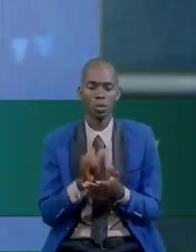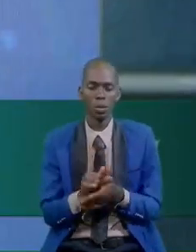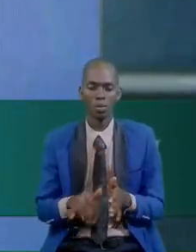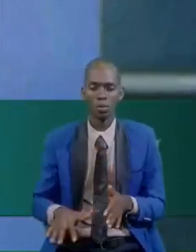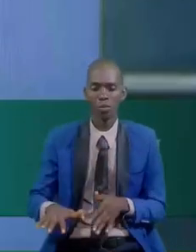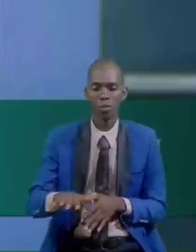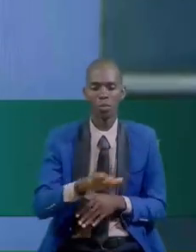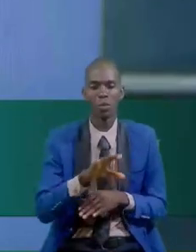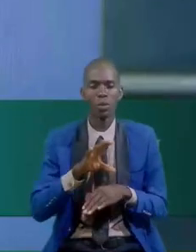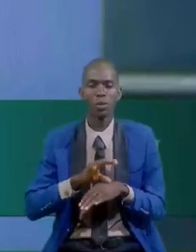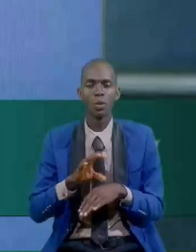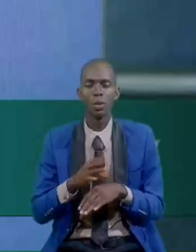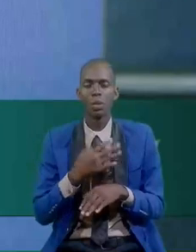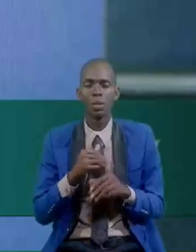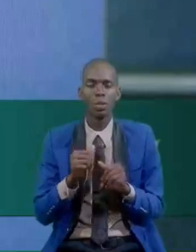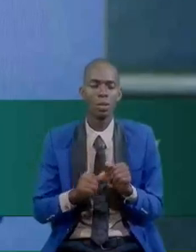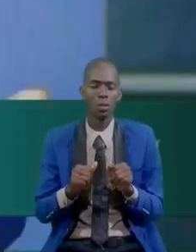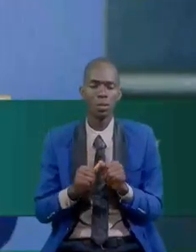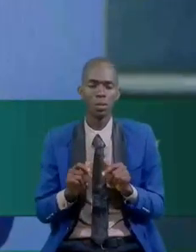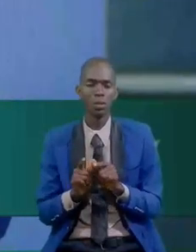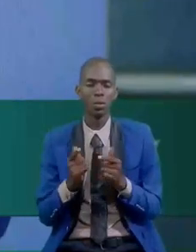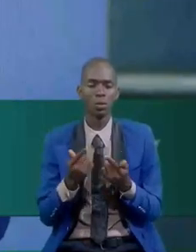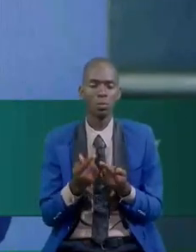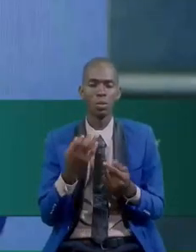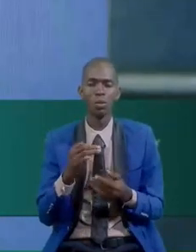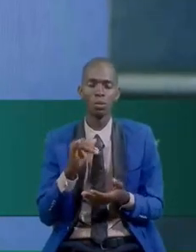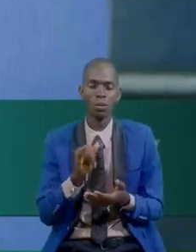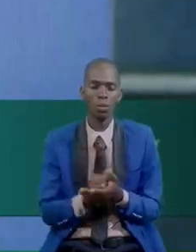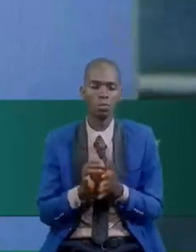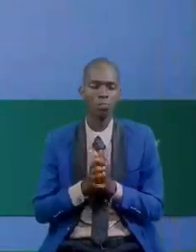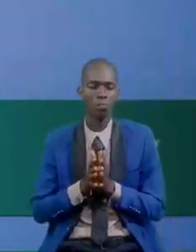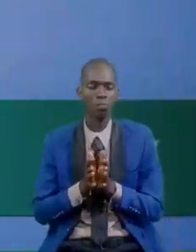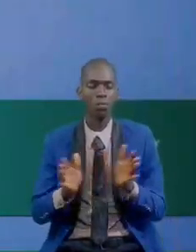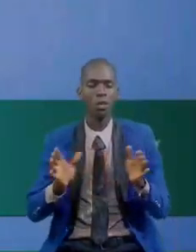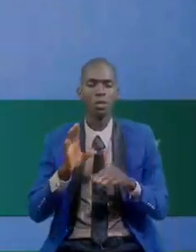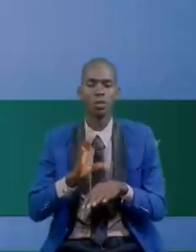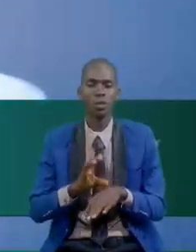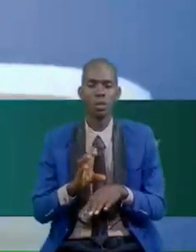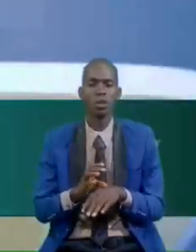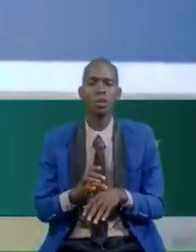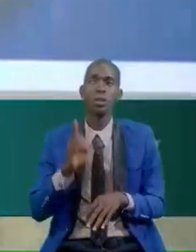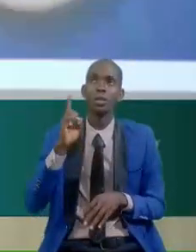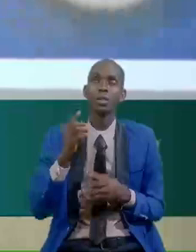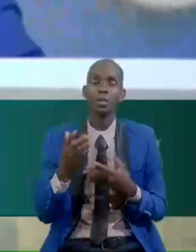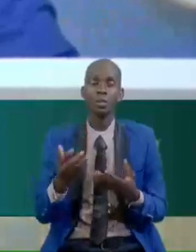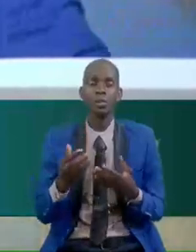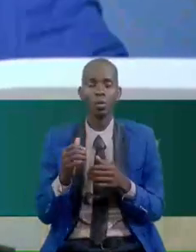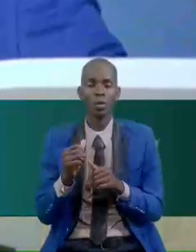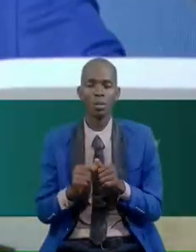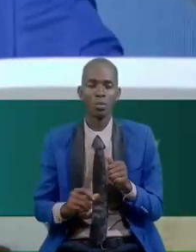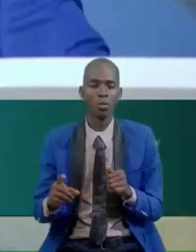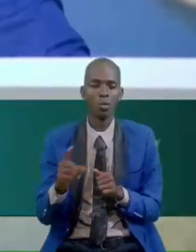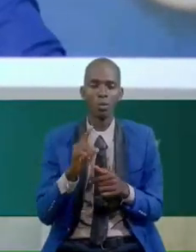locale et chaque section de cette église nationale, il veut que chacun